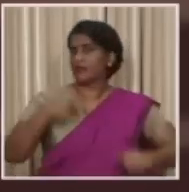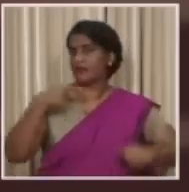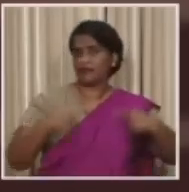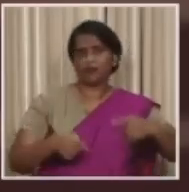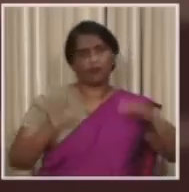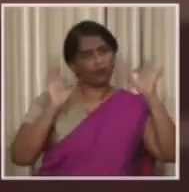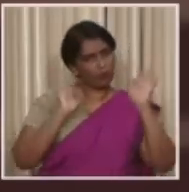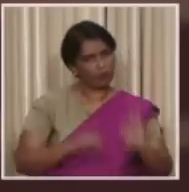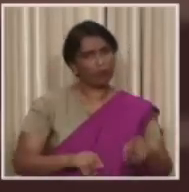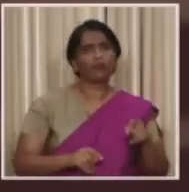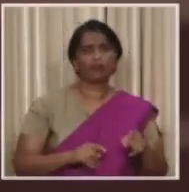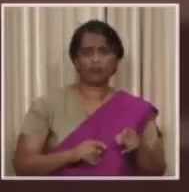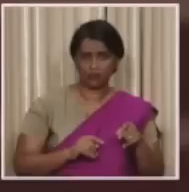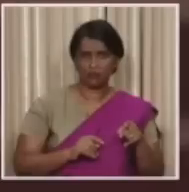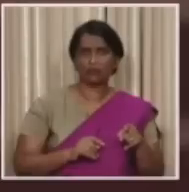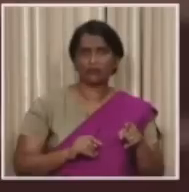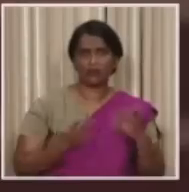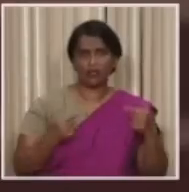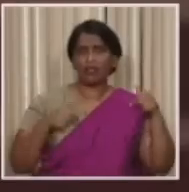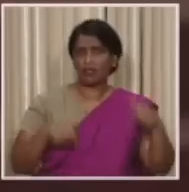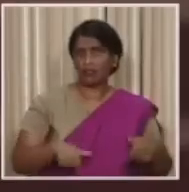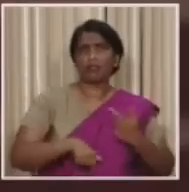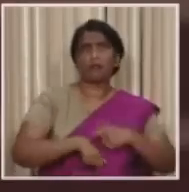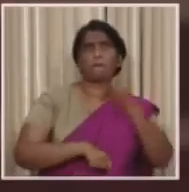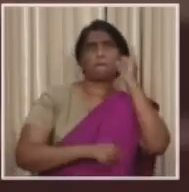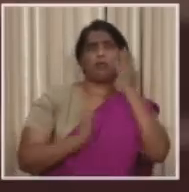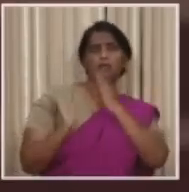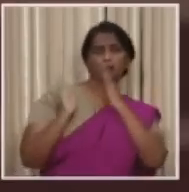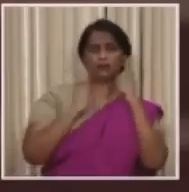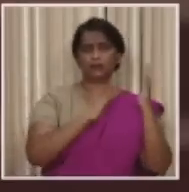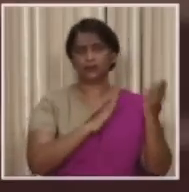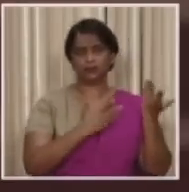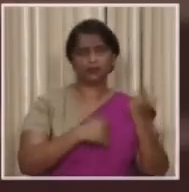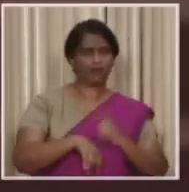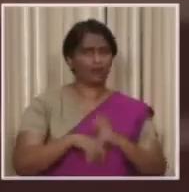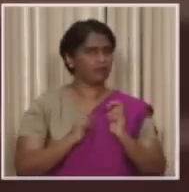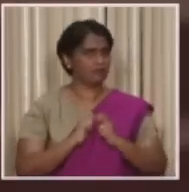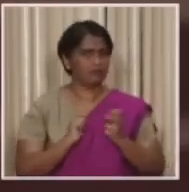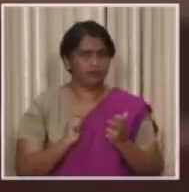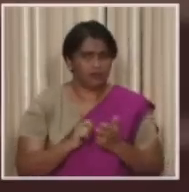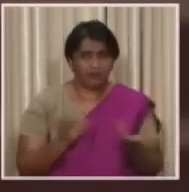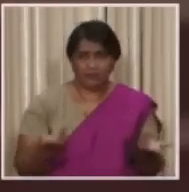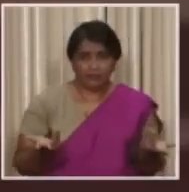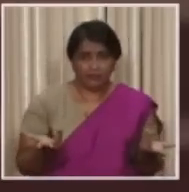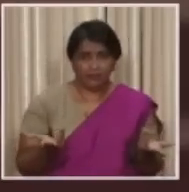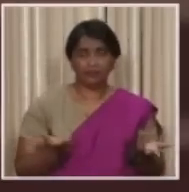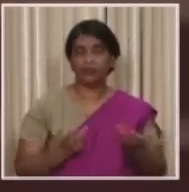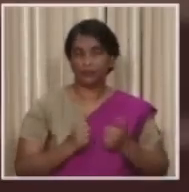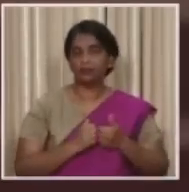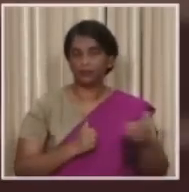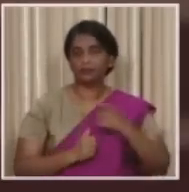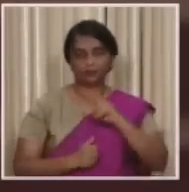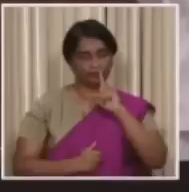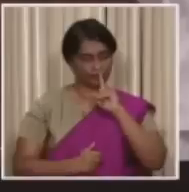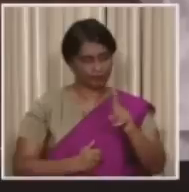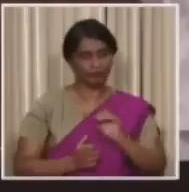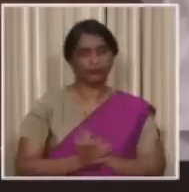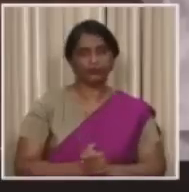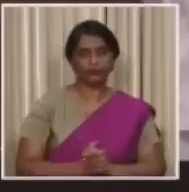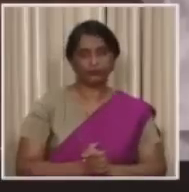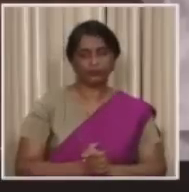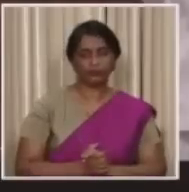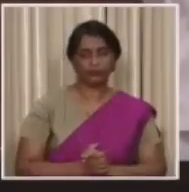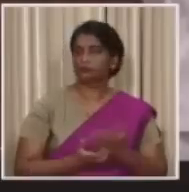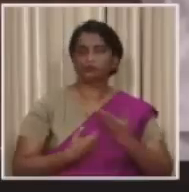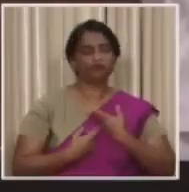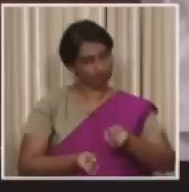ගන්නේ නැතුව නැත්නම් දැන්ටමත් ප්‍රමාද වෙලා තියෙනවා කාලය පිළිබඳව ගැටලුවක් වෙන නිසා අපිට මේක කරගෙන යන්න කියලා මම ඉල්ලීමක් කරනවා. මගේ තීරණයේ